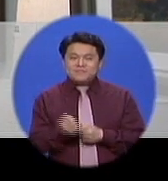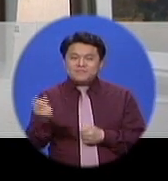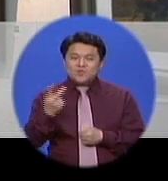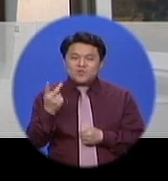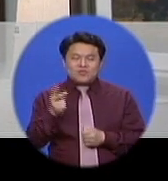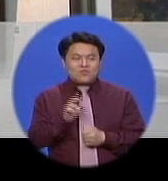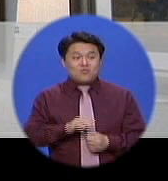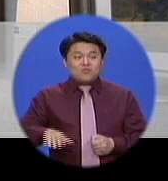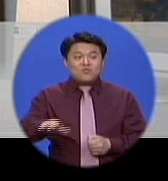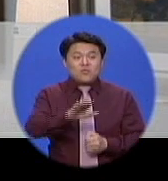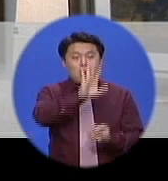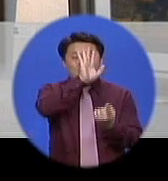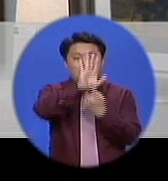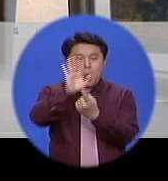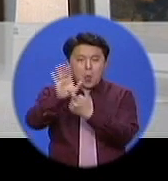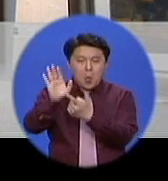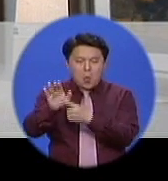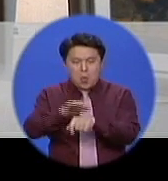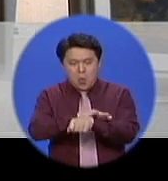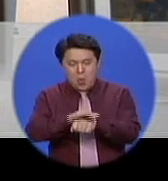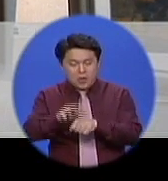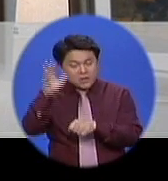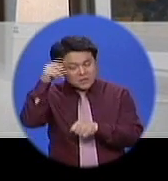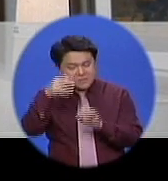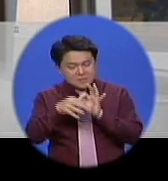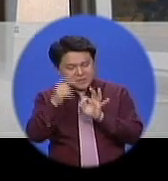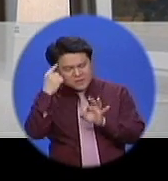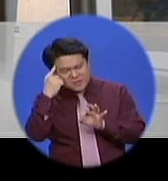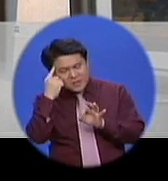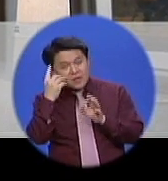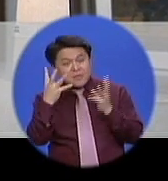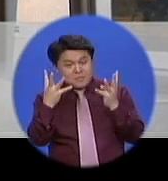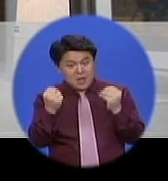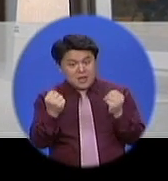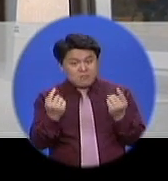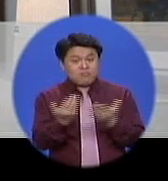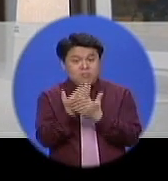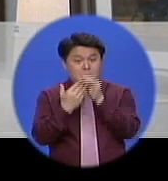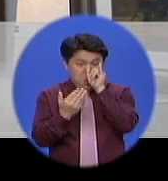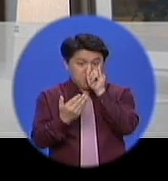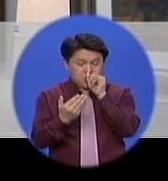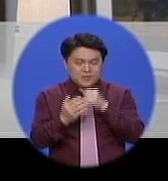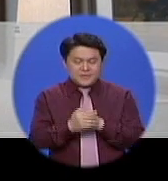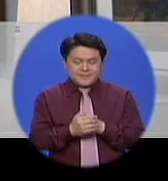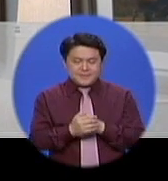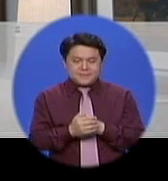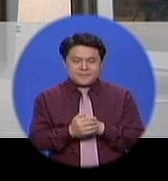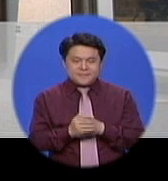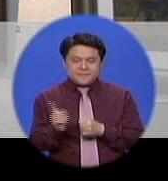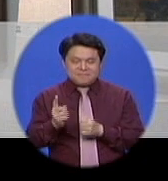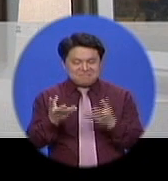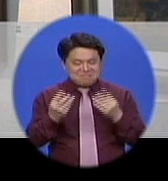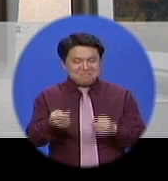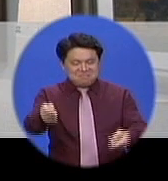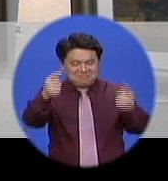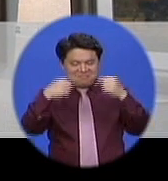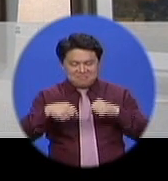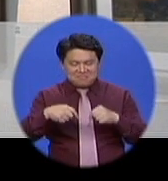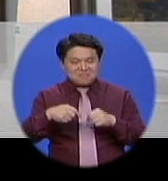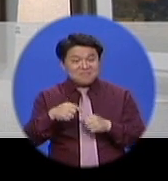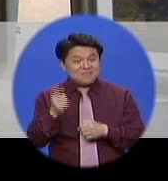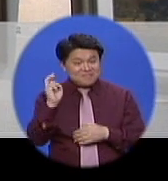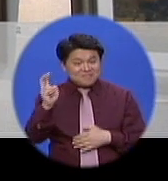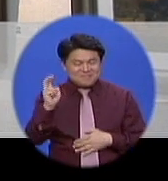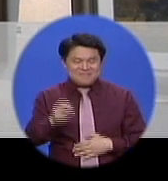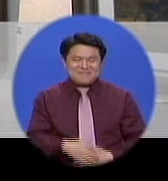또 치매에 대한 그 인식도가 이제 많이 개선이 됐습니다. 홍보를 통해서. 그래서 아마 더 많이 오신 것이